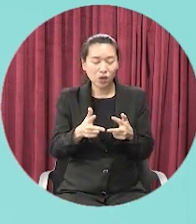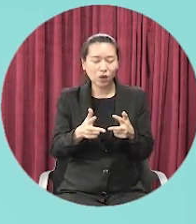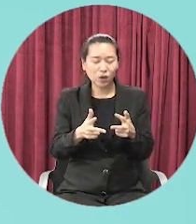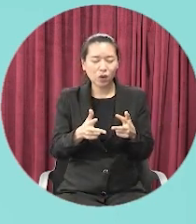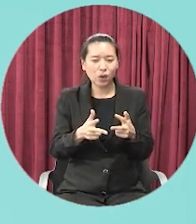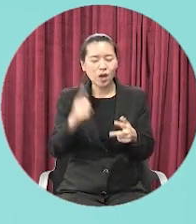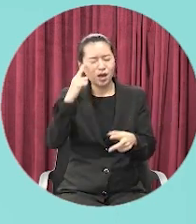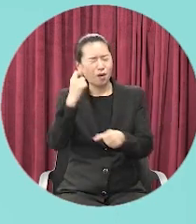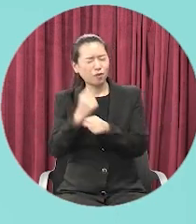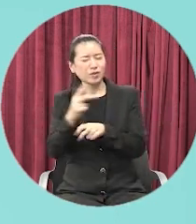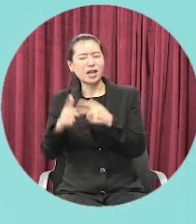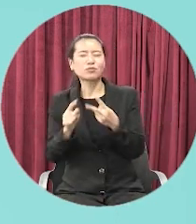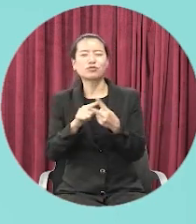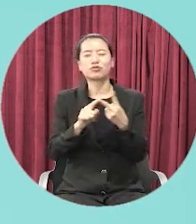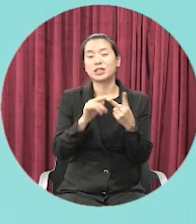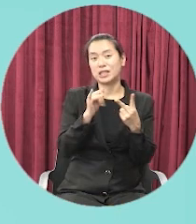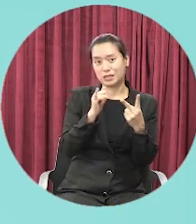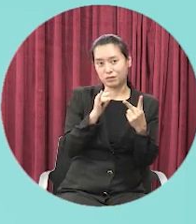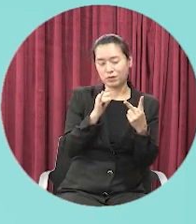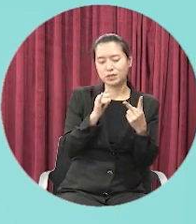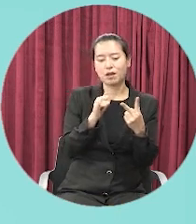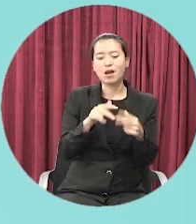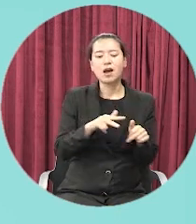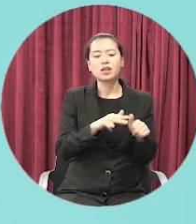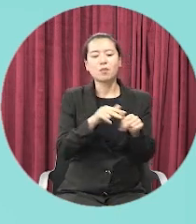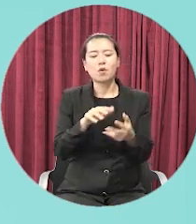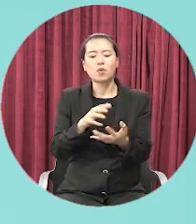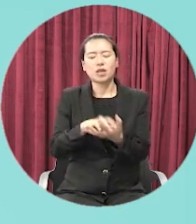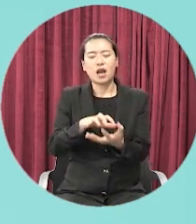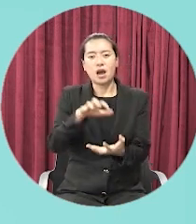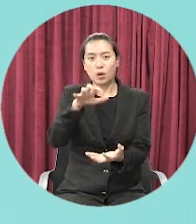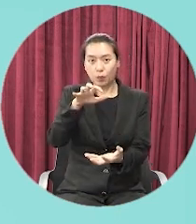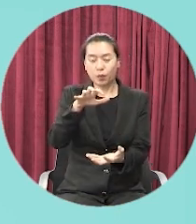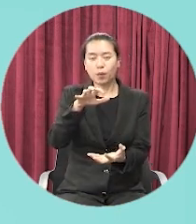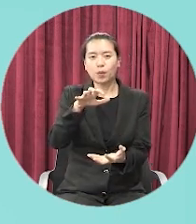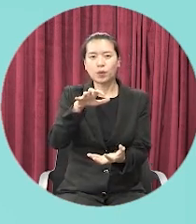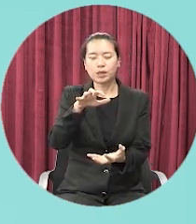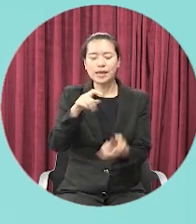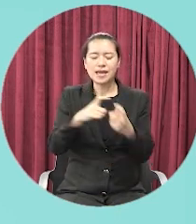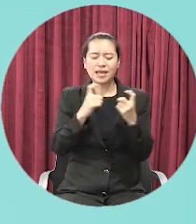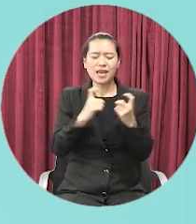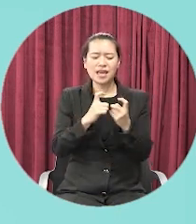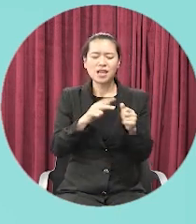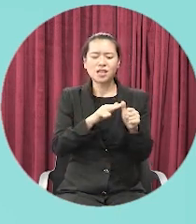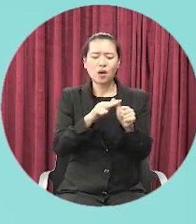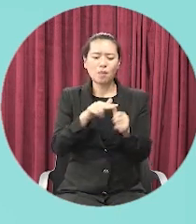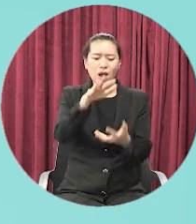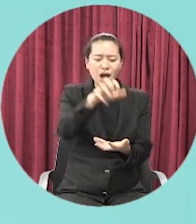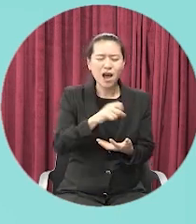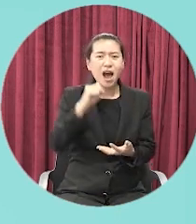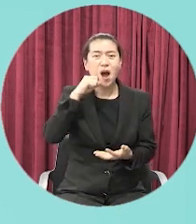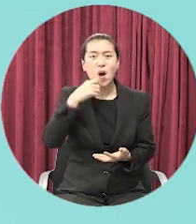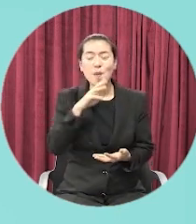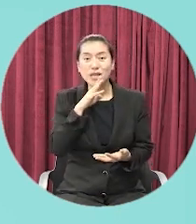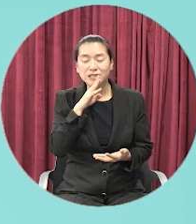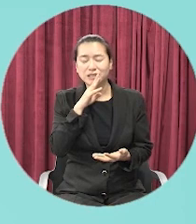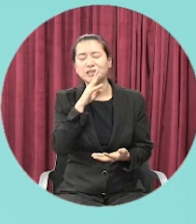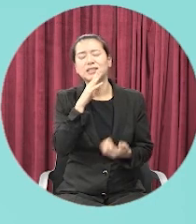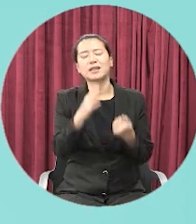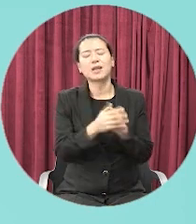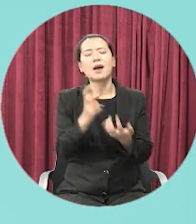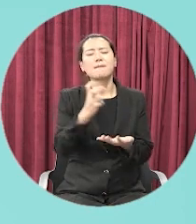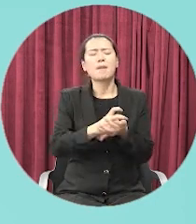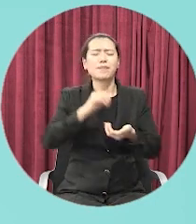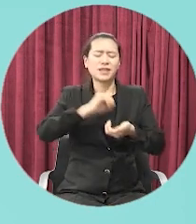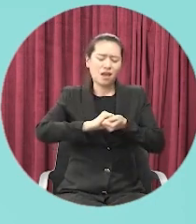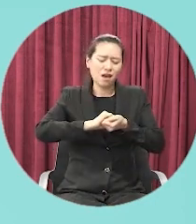사업이 있습니다 그래서 지금 우리가 뒤 터보 아니라 등 같이 개인정보에 대해서 어려움이 있을 수 있는데 그런 부분에 대한 법적